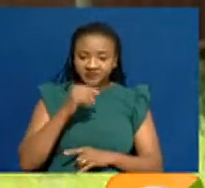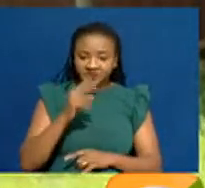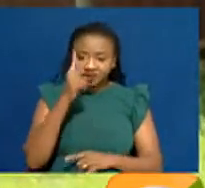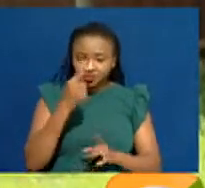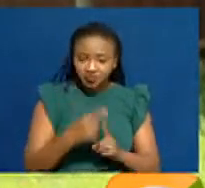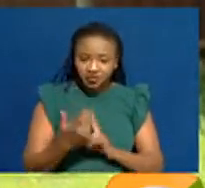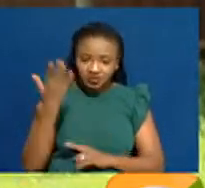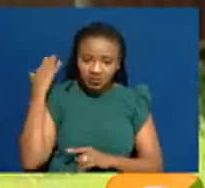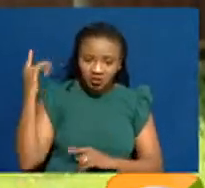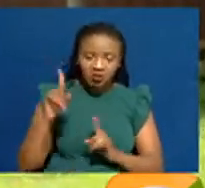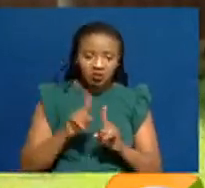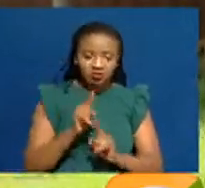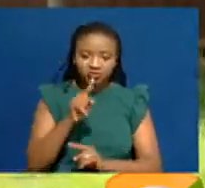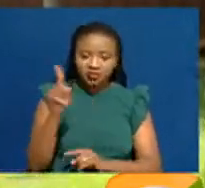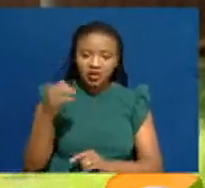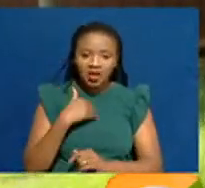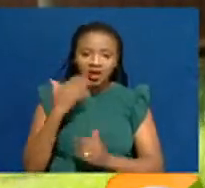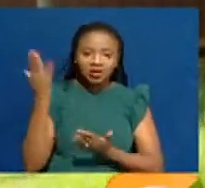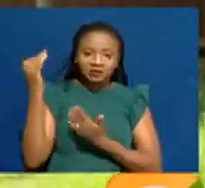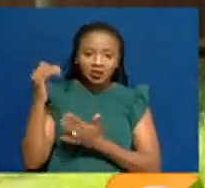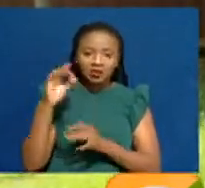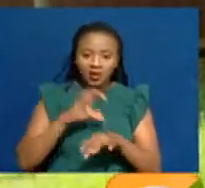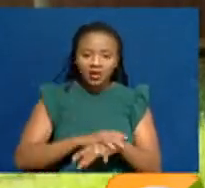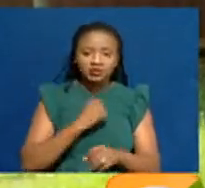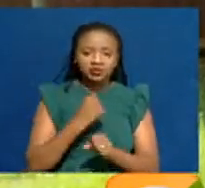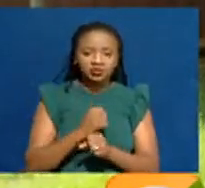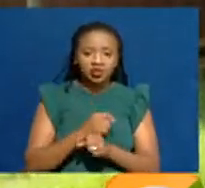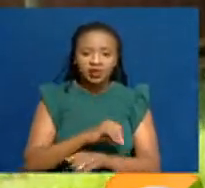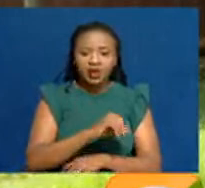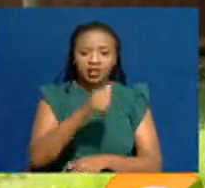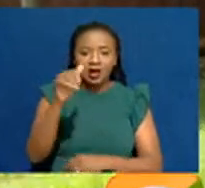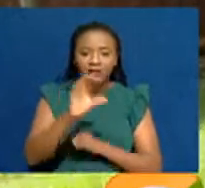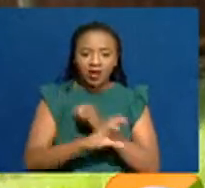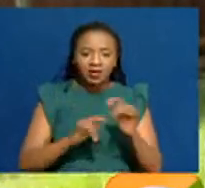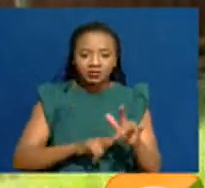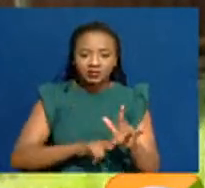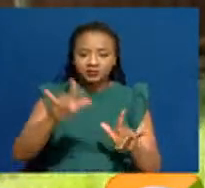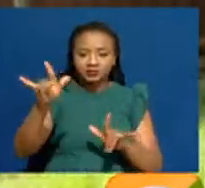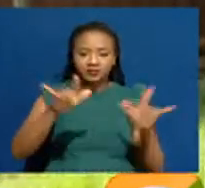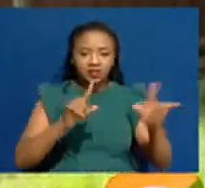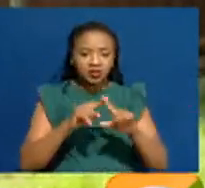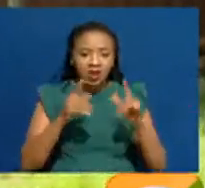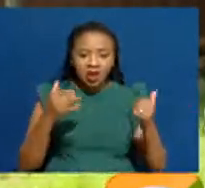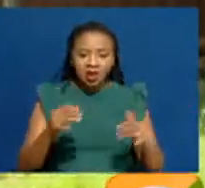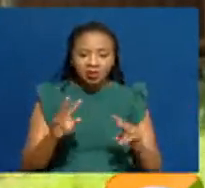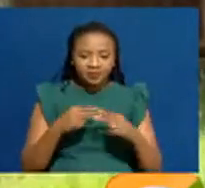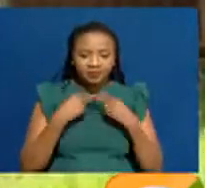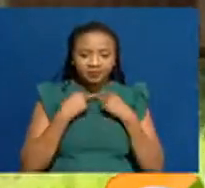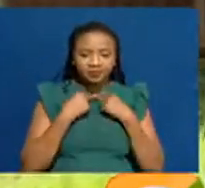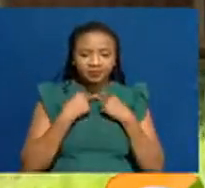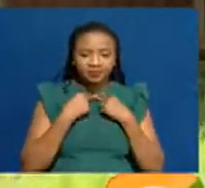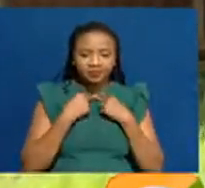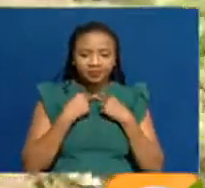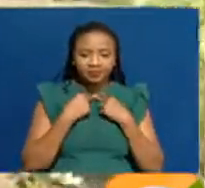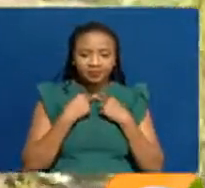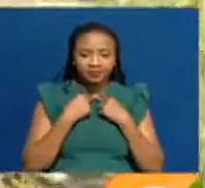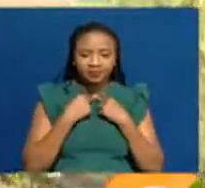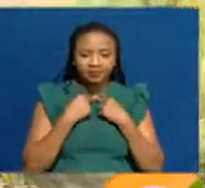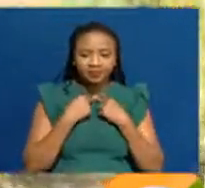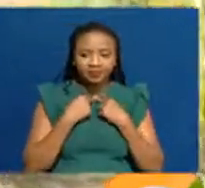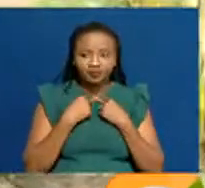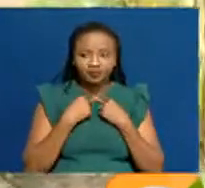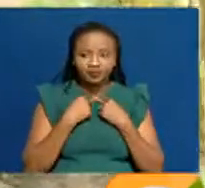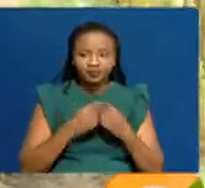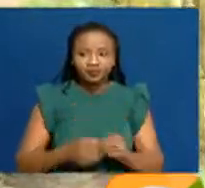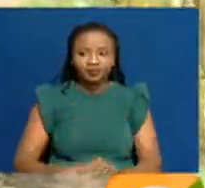na matumaini tele kwamba wangepata ajira katika mataifa ya ughaibuni, lakini sasa limekuwa jinamizi maishani mwao.